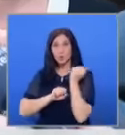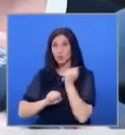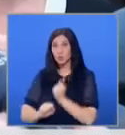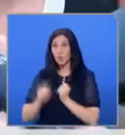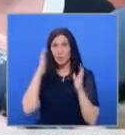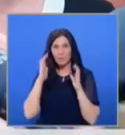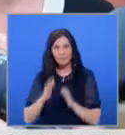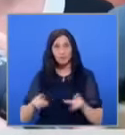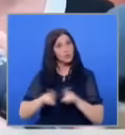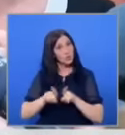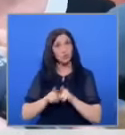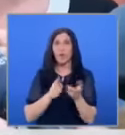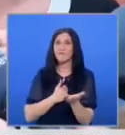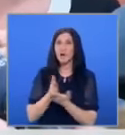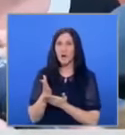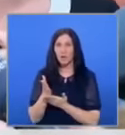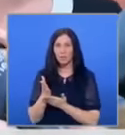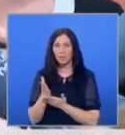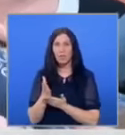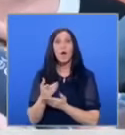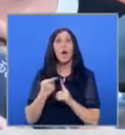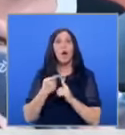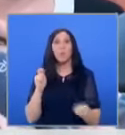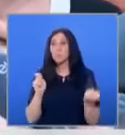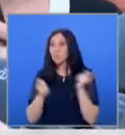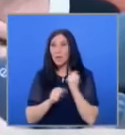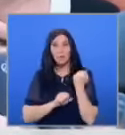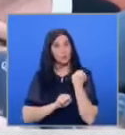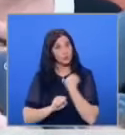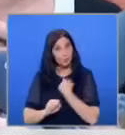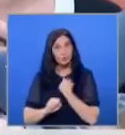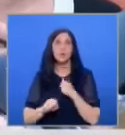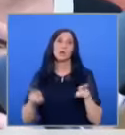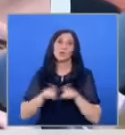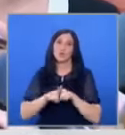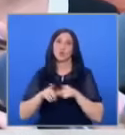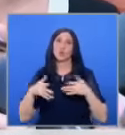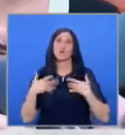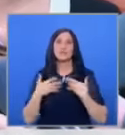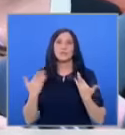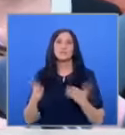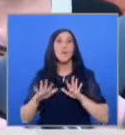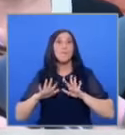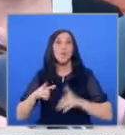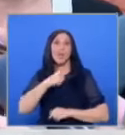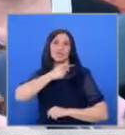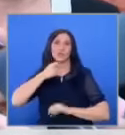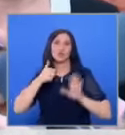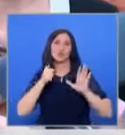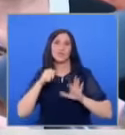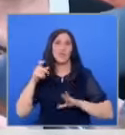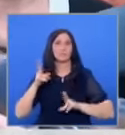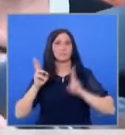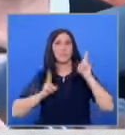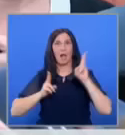е вариант. От промяната на конституцията също изисква поне 160 гласа.